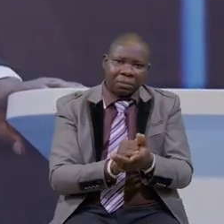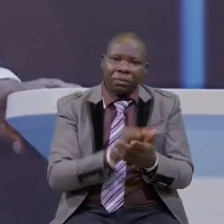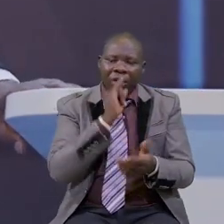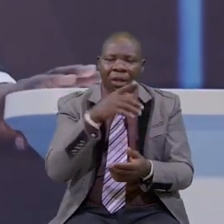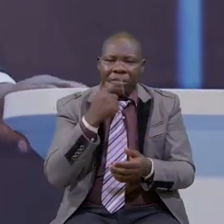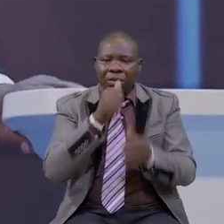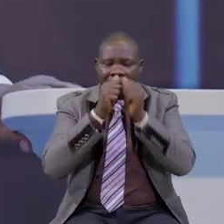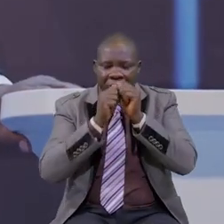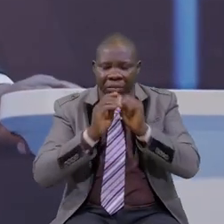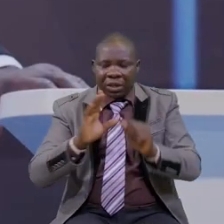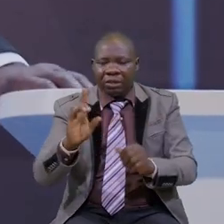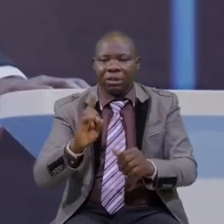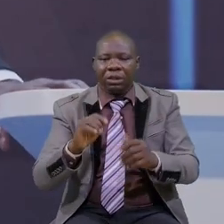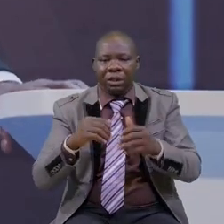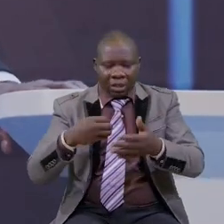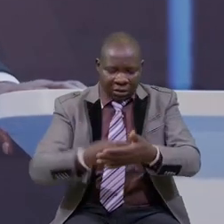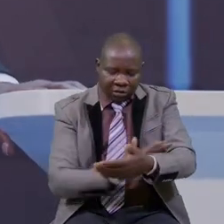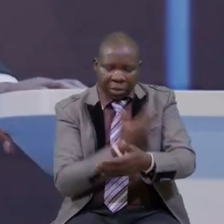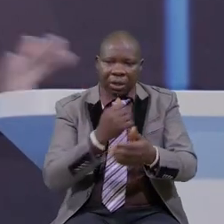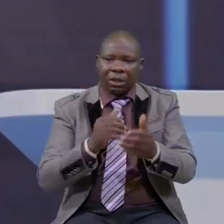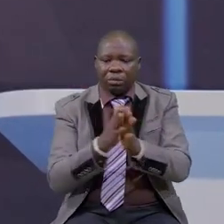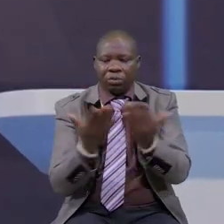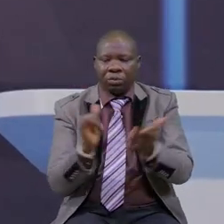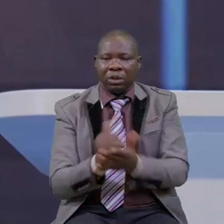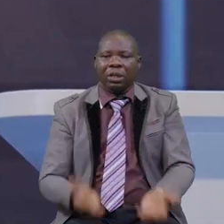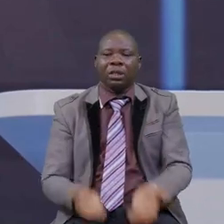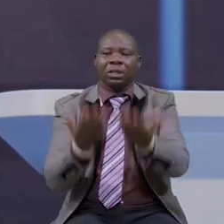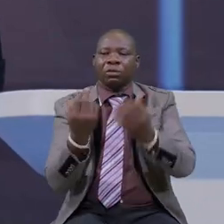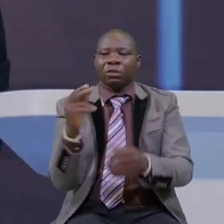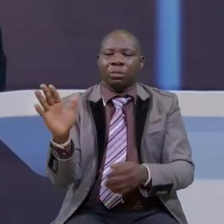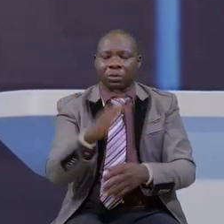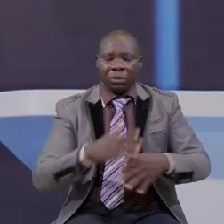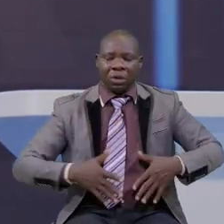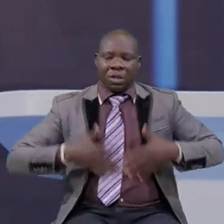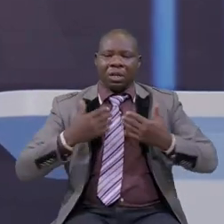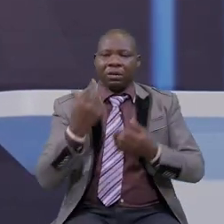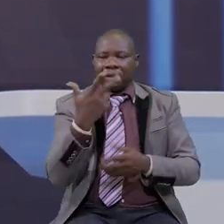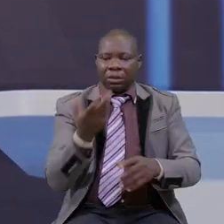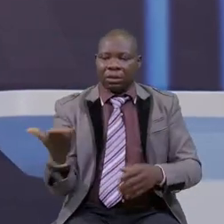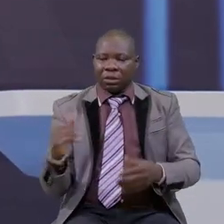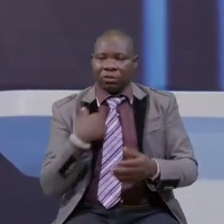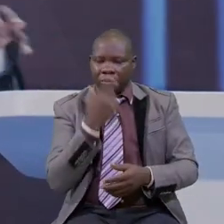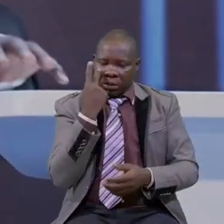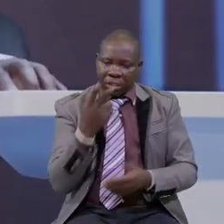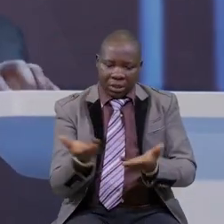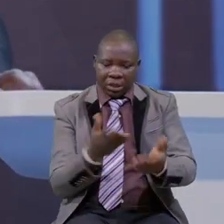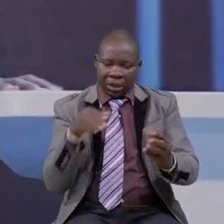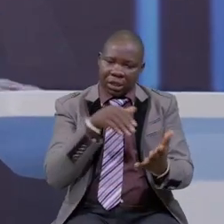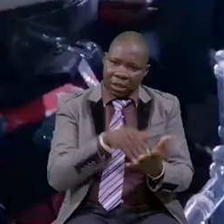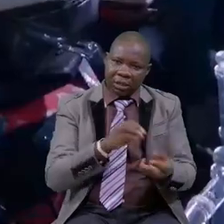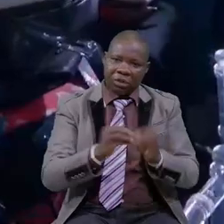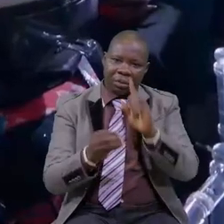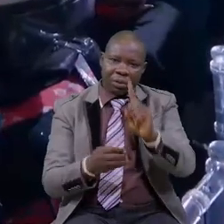c'est le livre inspiré qui élève votre vie. Il y a trois éléments aussi à voir dans ce deuxième.